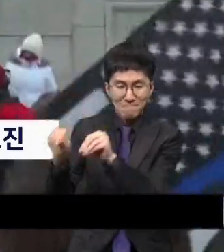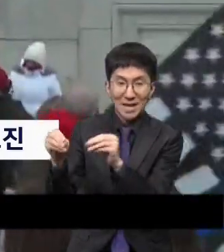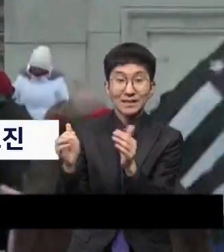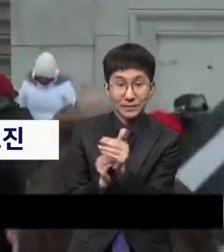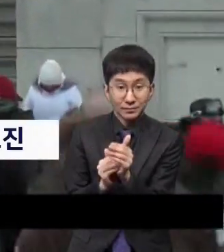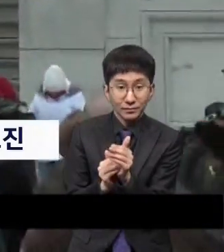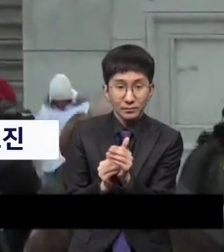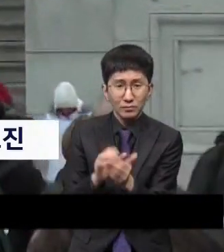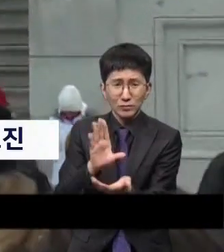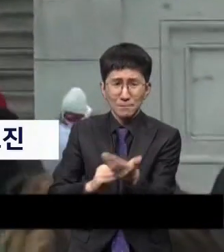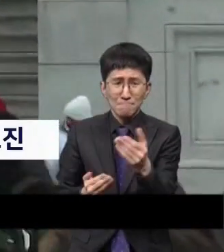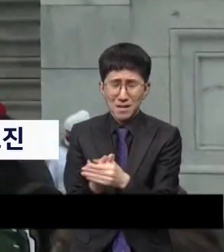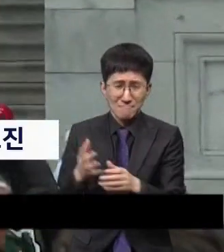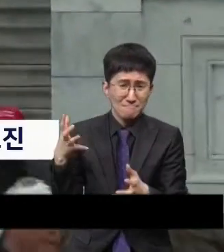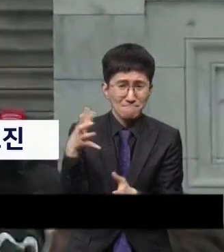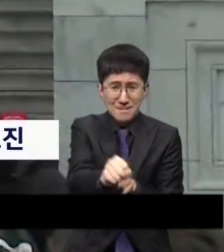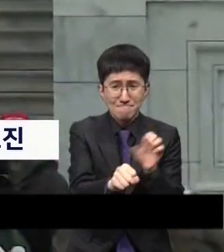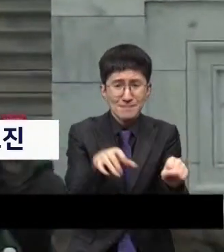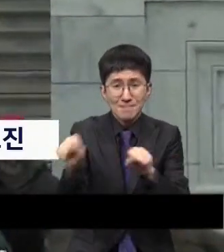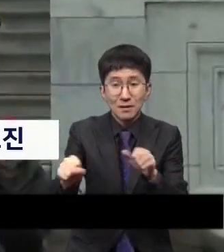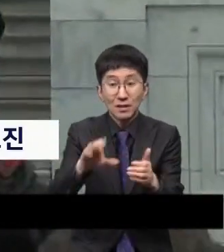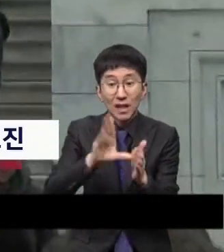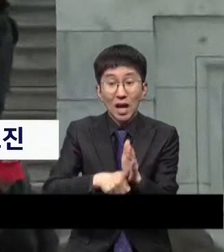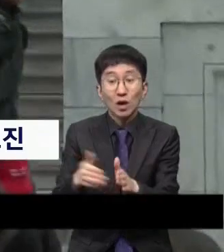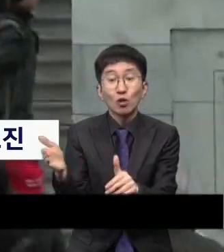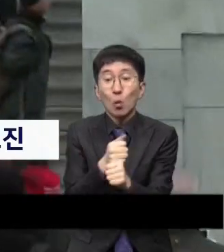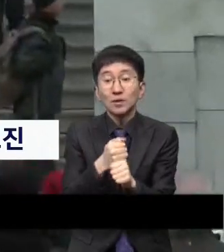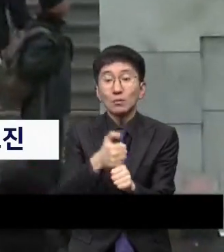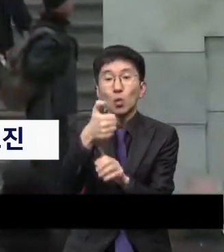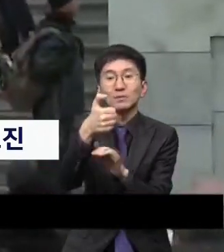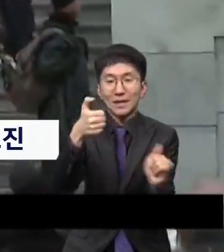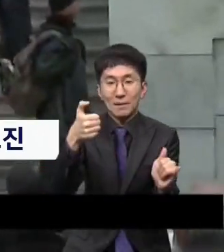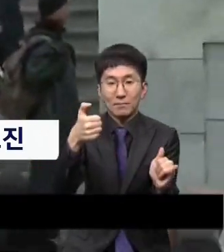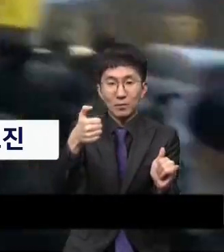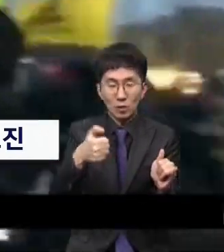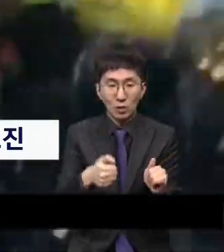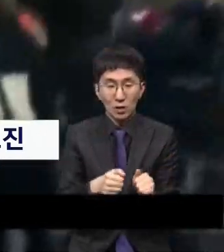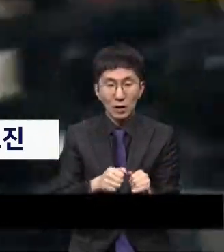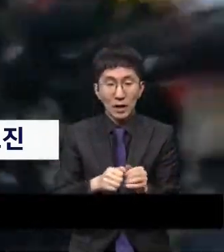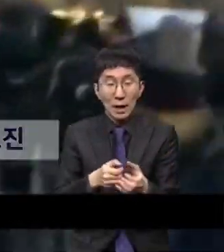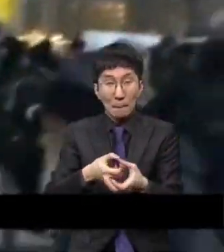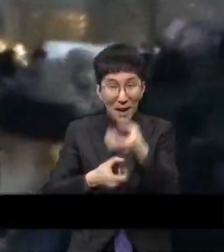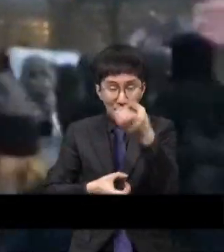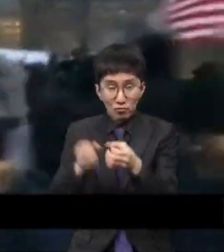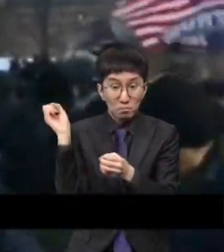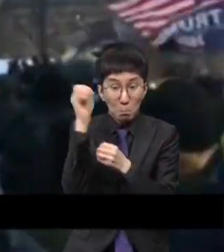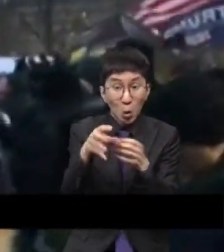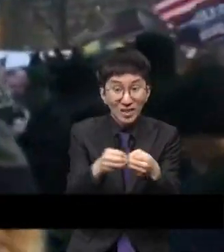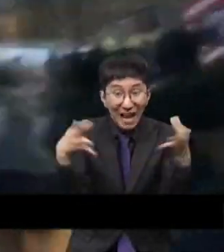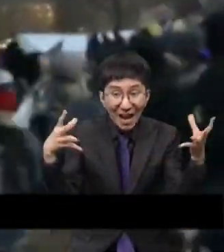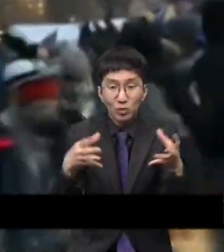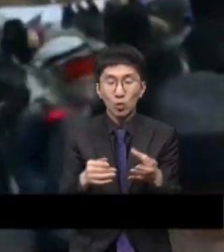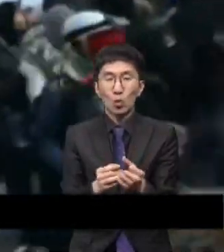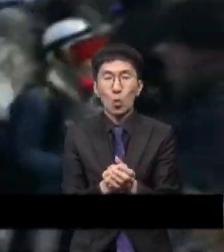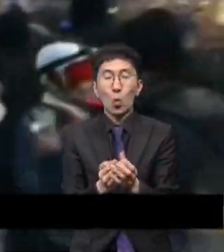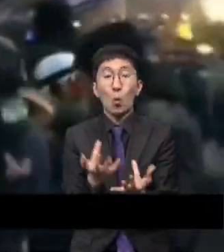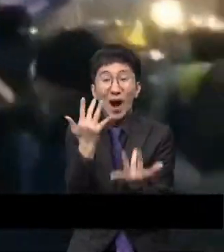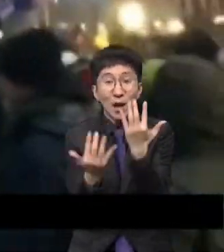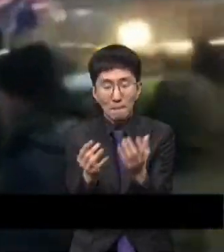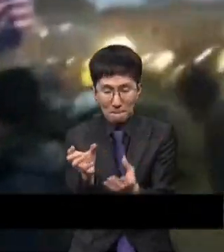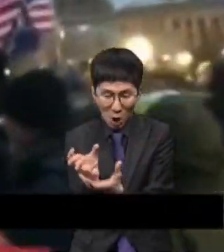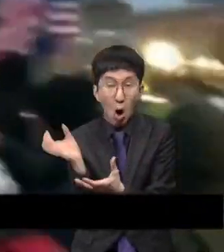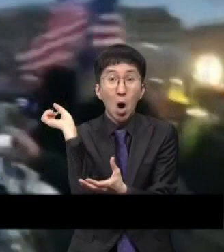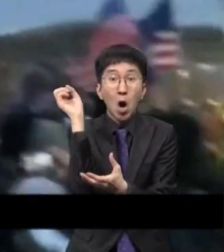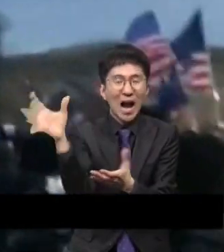사태는 경찰이 시위대 50여 명을 체포하고 파이프 폭탄과 화염병 등을 압수하면서 4시간여 만에